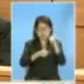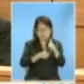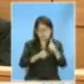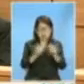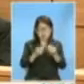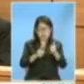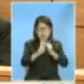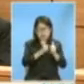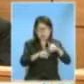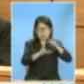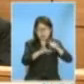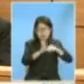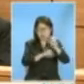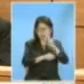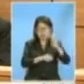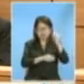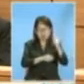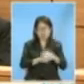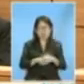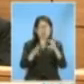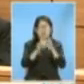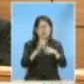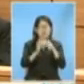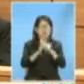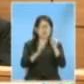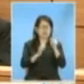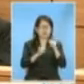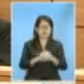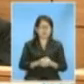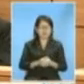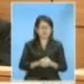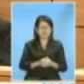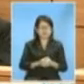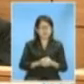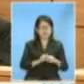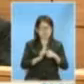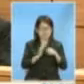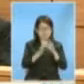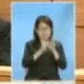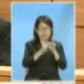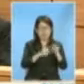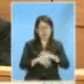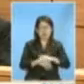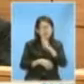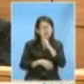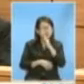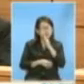ได้ท่านประธานครับเหตุผลนี้ก็เป็นเหตุผลหนึ่งแล้วถ้าเกิดว่า